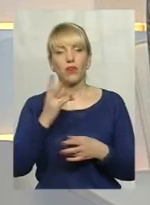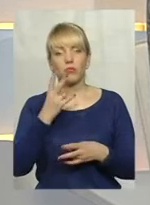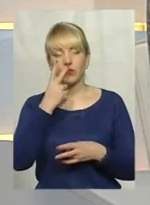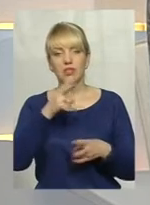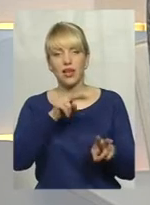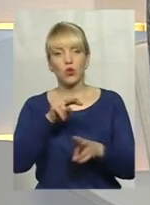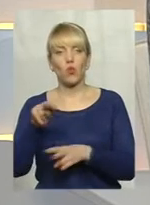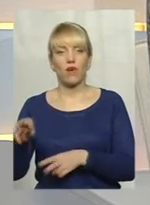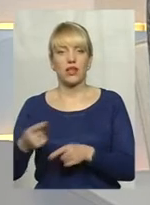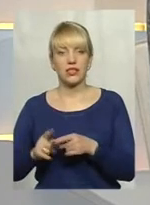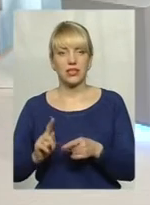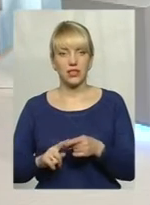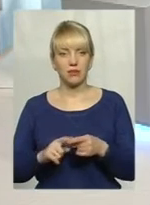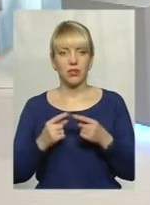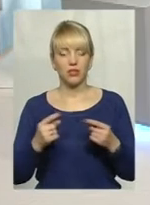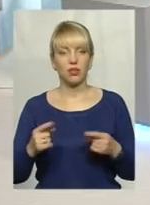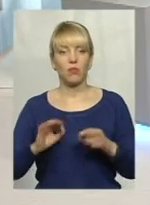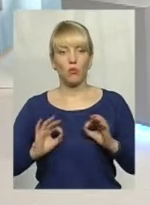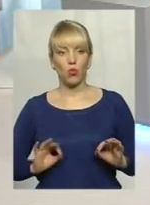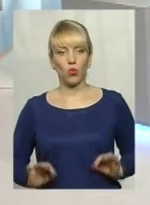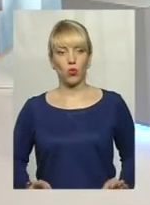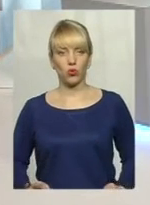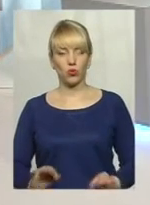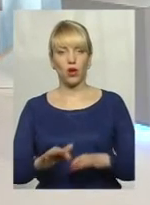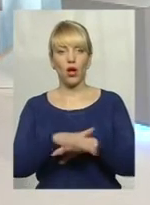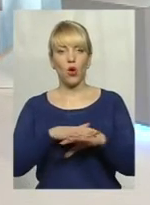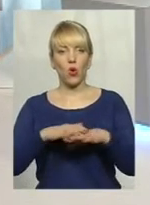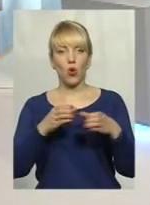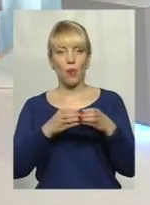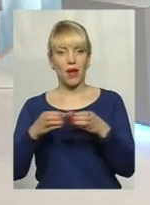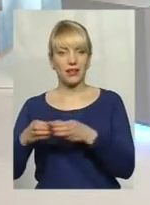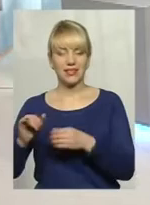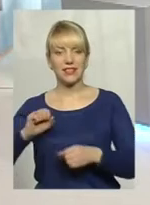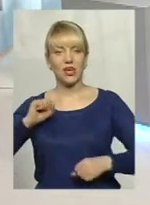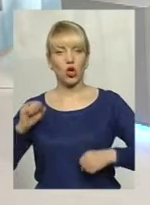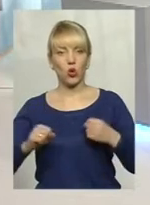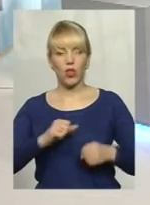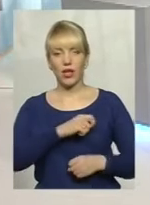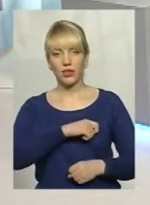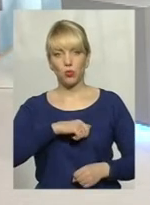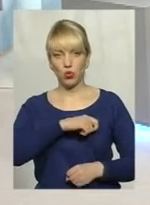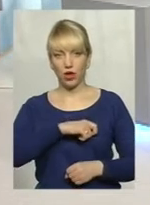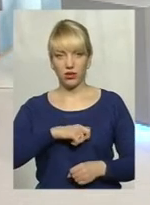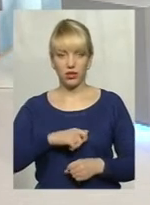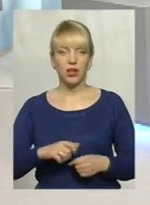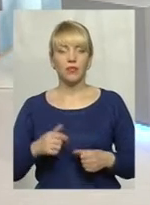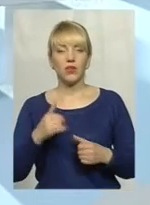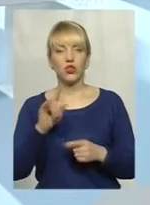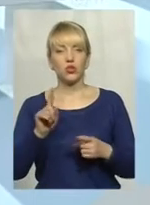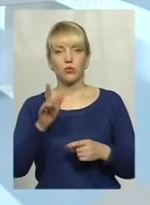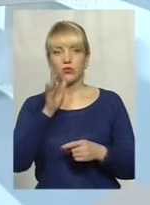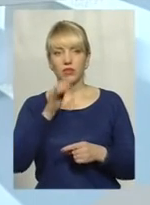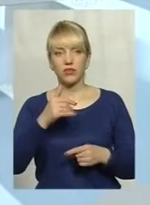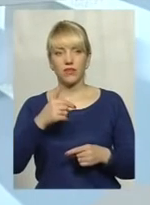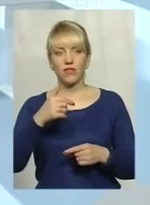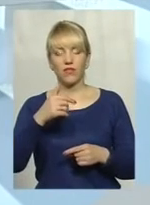речами? Прокуратура, громадськість і колеги-депутати. Що в нас часто запитують, а